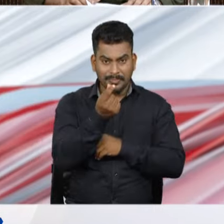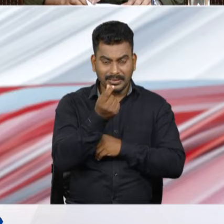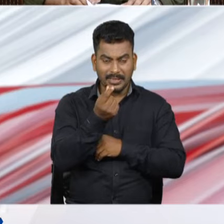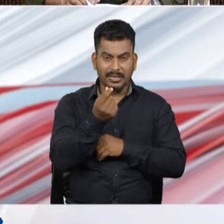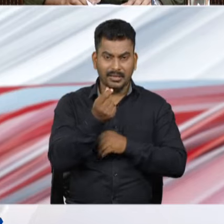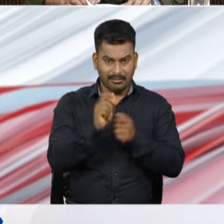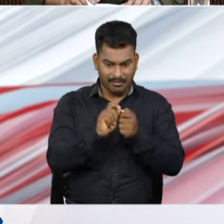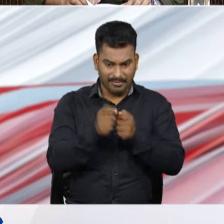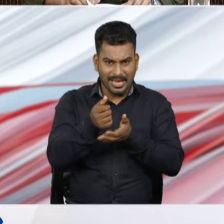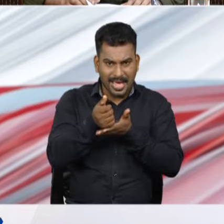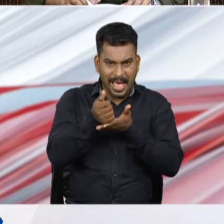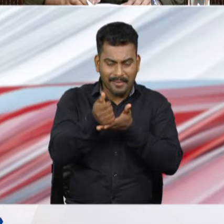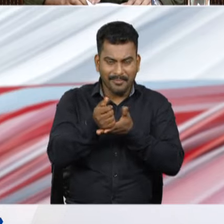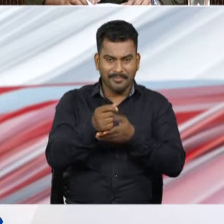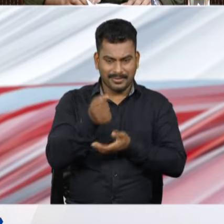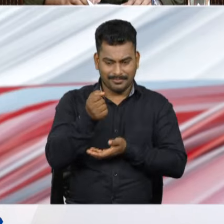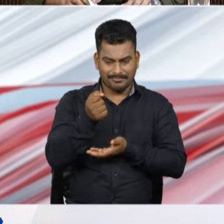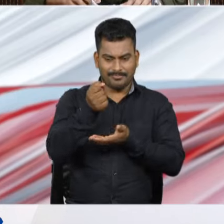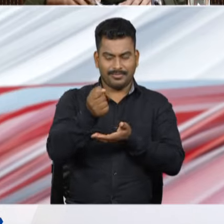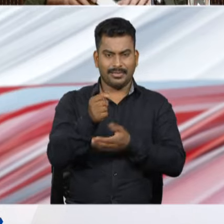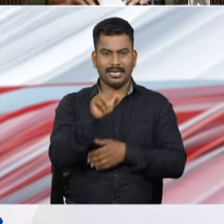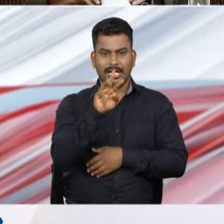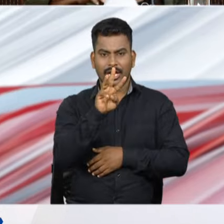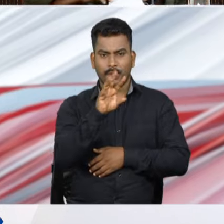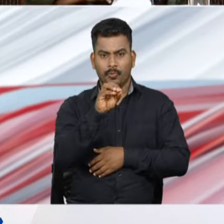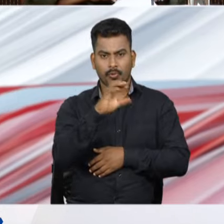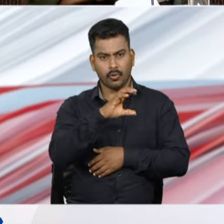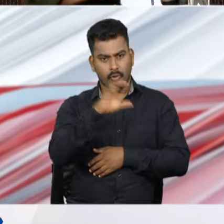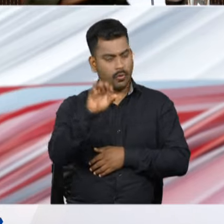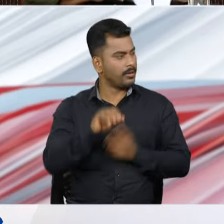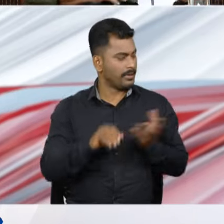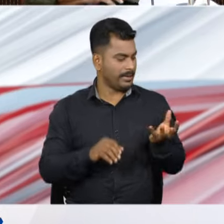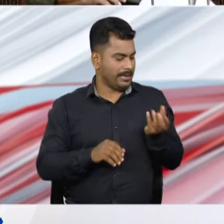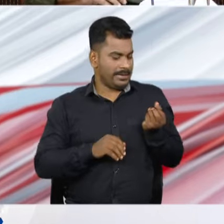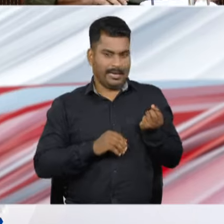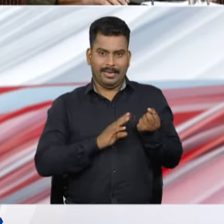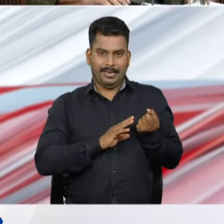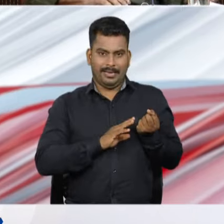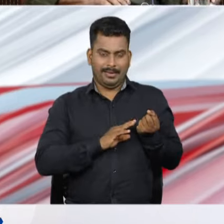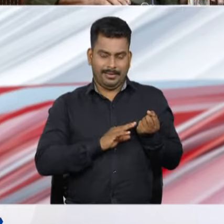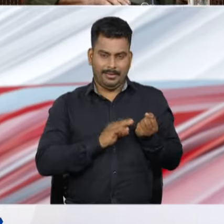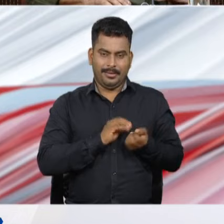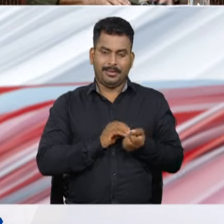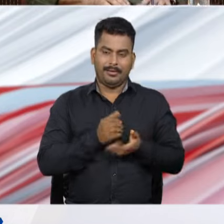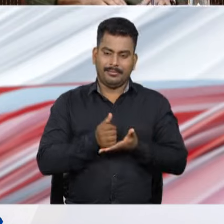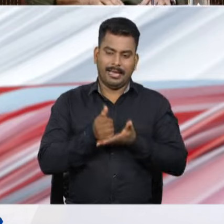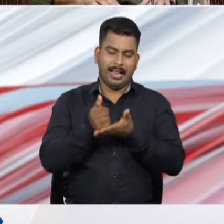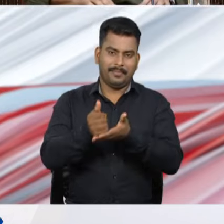30 കോടി രൂപ ലഭിച്ചിട്ടുണ്ട്. അതുകൊണ്ട് ഇതിനെ വിതരണം ചെയ്യുന്നതാണ്. ഒരു ചോദ്യം ഒഴിവാക്കാമല്ലോ.